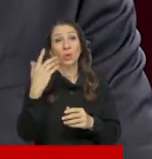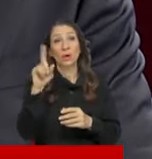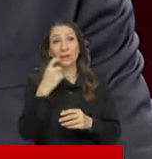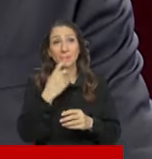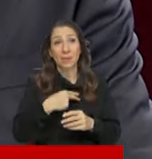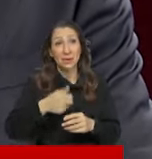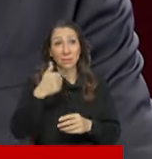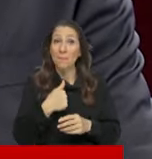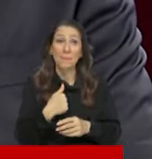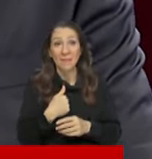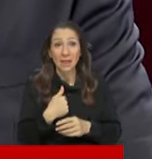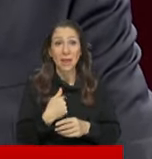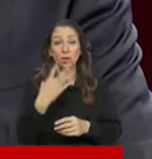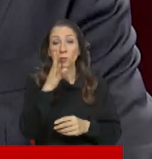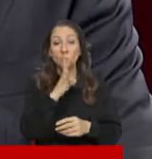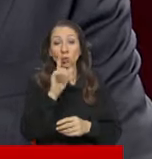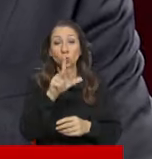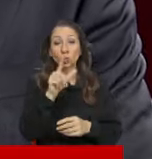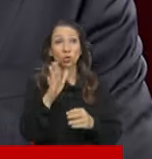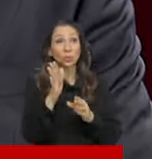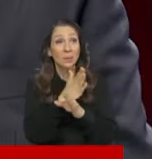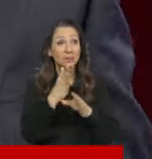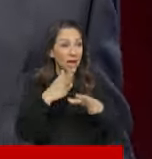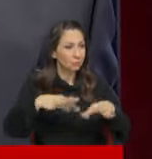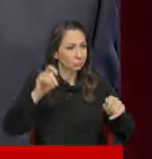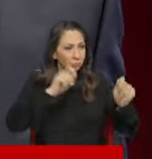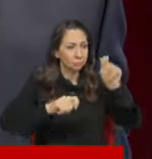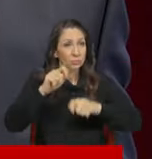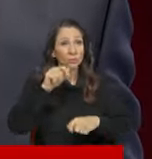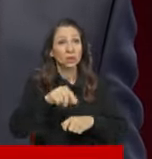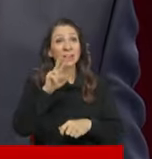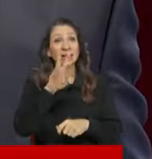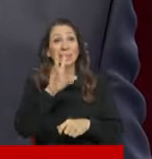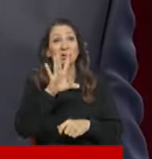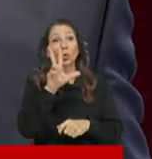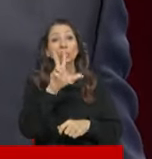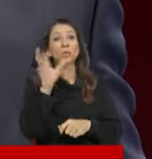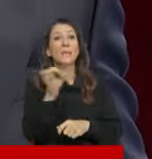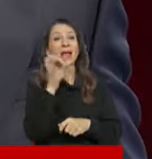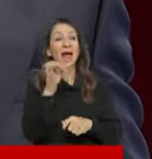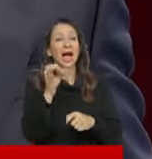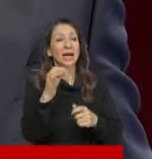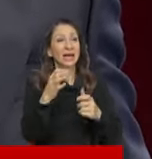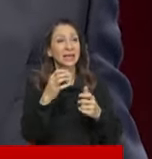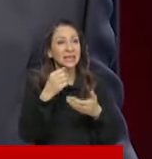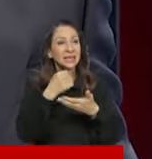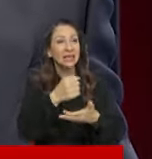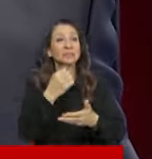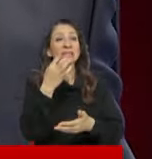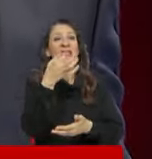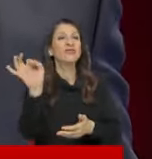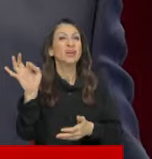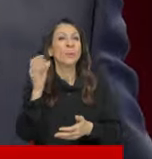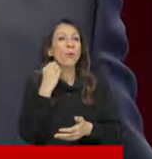yıl belediye başkanlığı yaptım 413 Eser tamamladım bugünün rakamıyla 253 milyarlık yatırım yaptım sıfır borçla